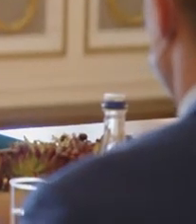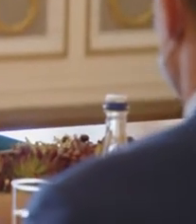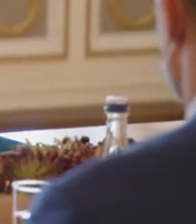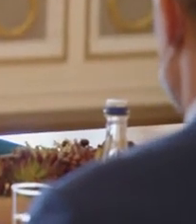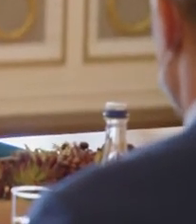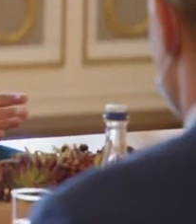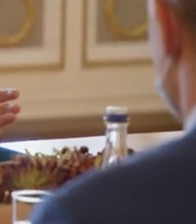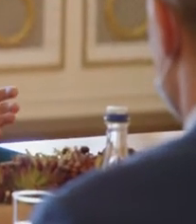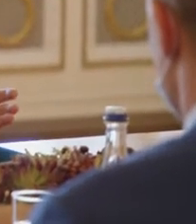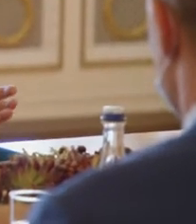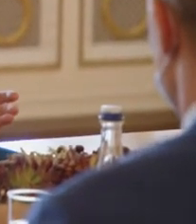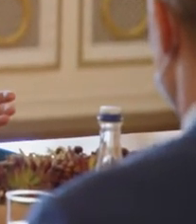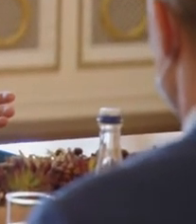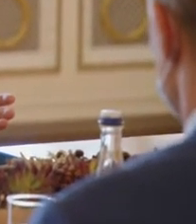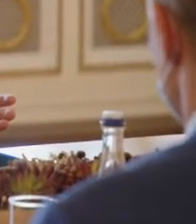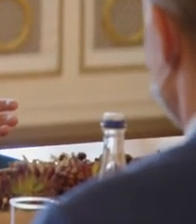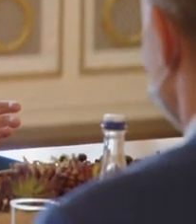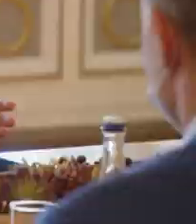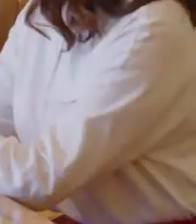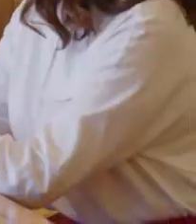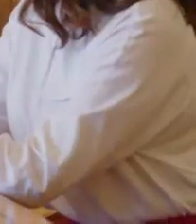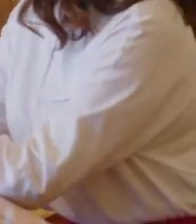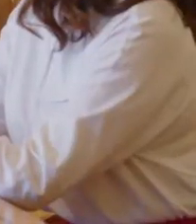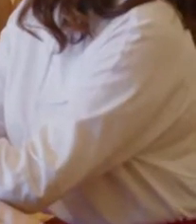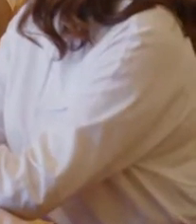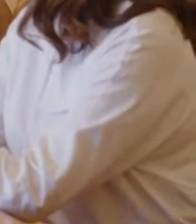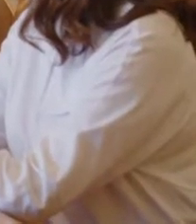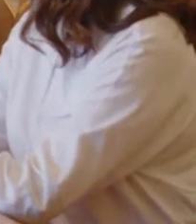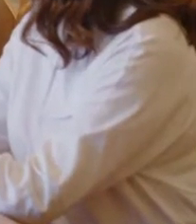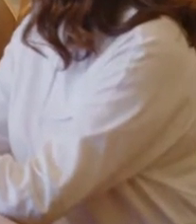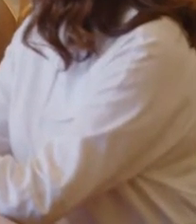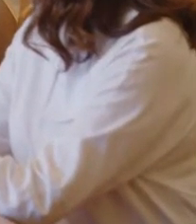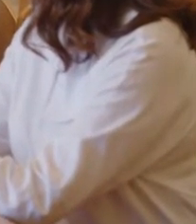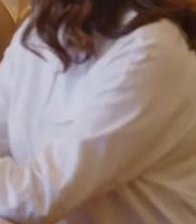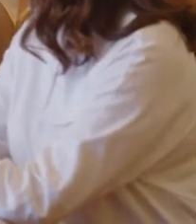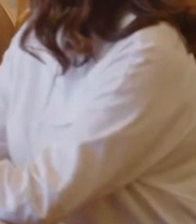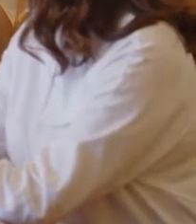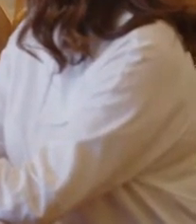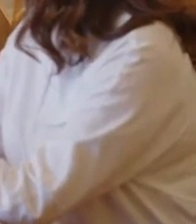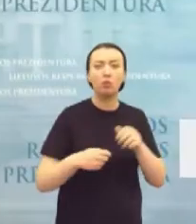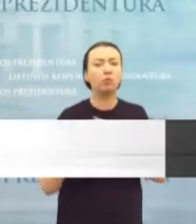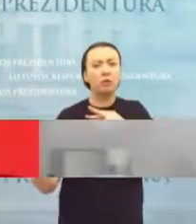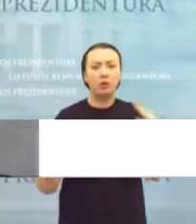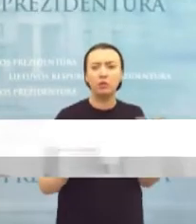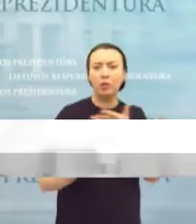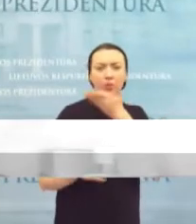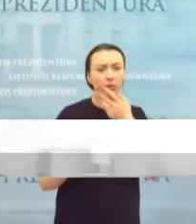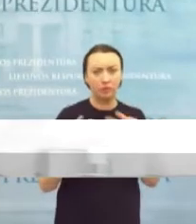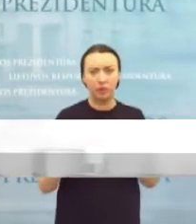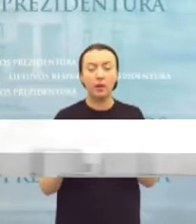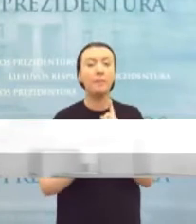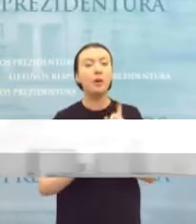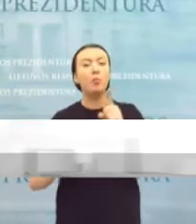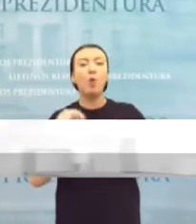mero institutas. Tačiau prezidentas mano, kad įteisinti tiesioginės merų rinkimus reikia kuo greičiau. Politinė realiai yra tokia,